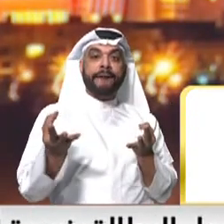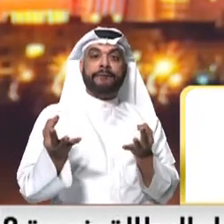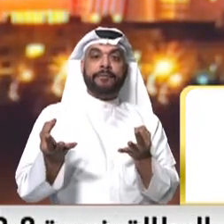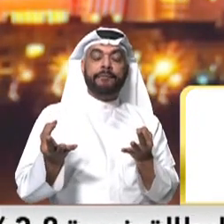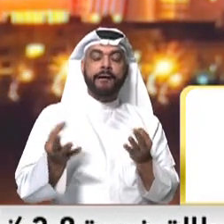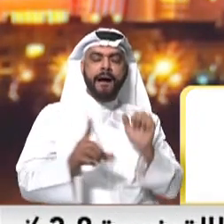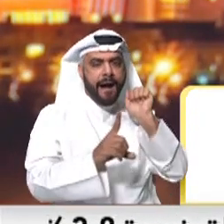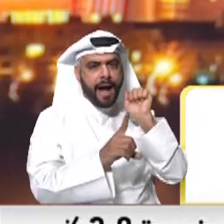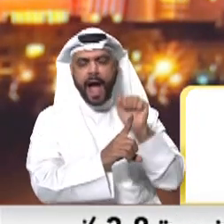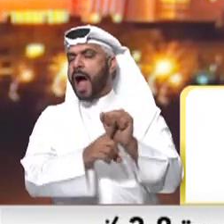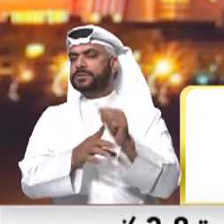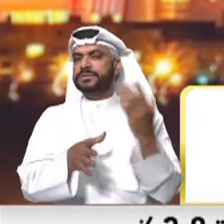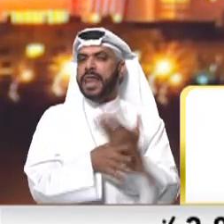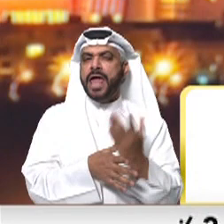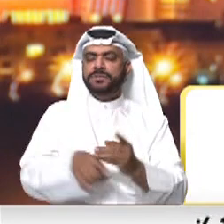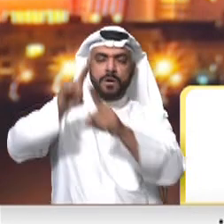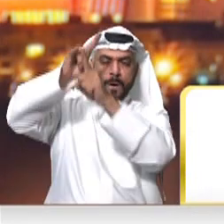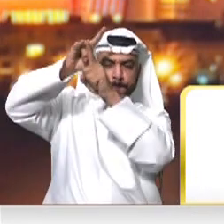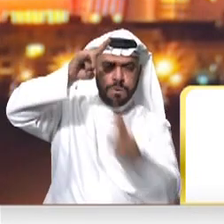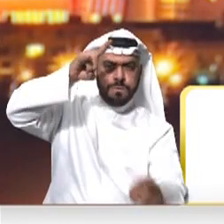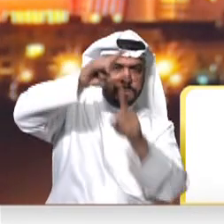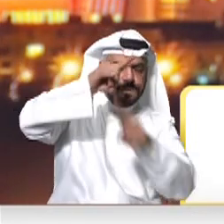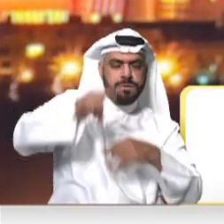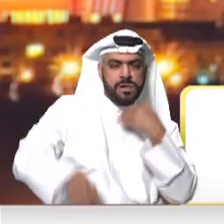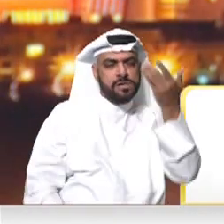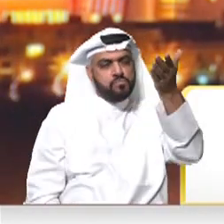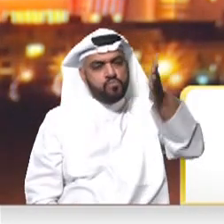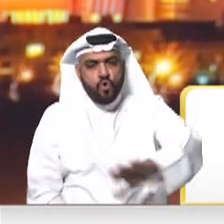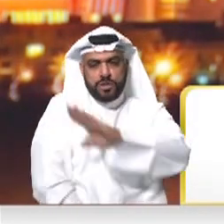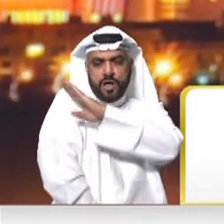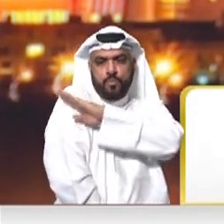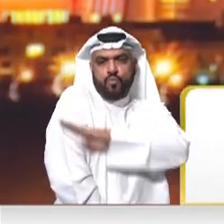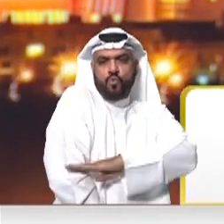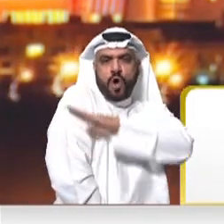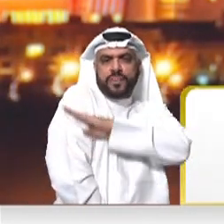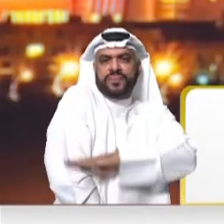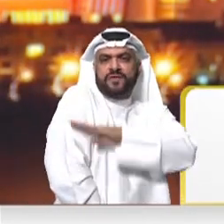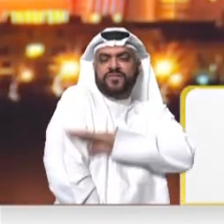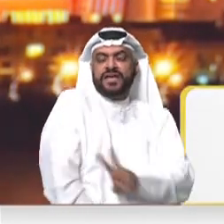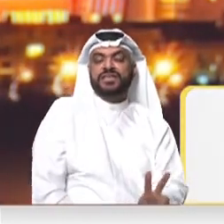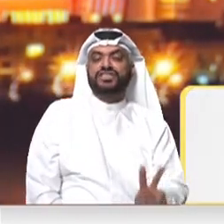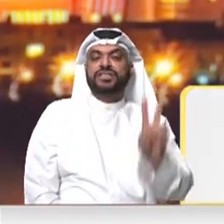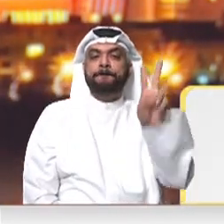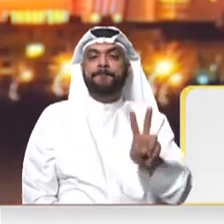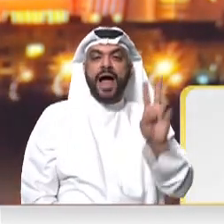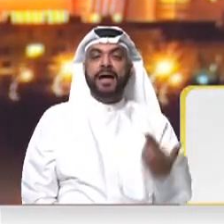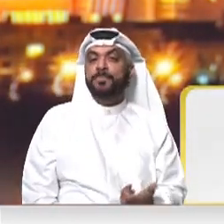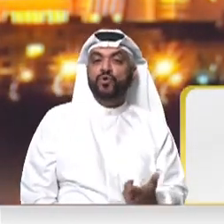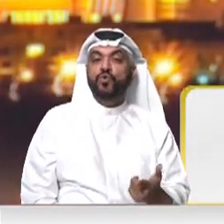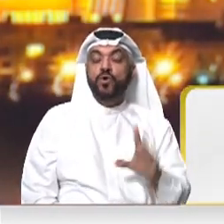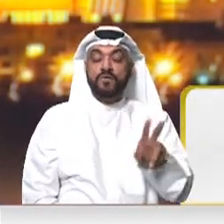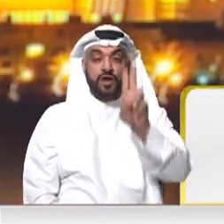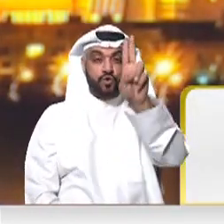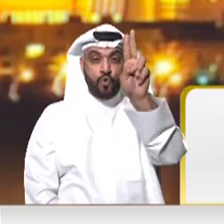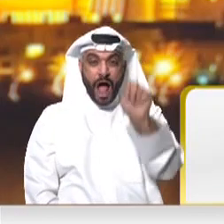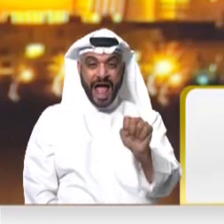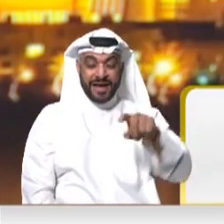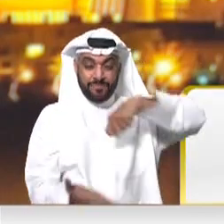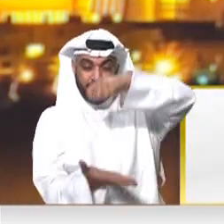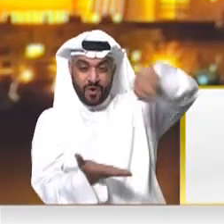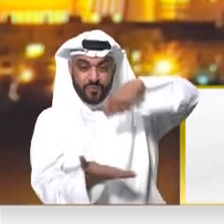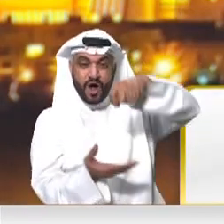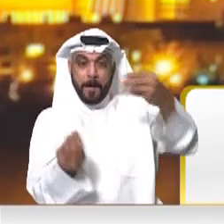الإسرائيلية على قطاع غزة، والتي أدت إلى مقتل 7 من موظفي الإغاثة بينهم أسترالية. وطلبت